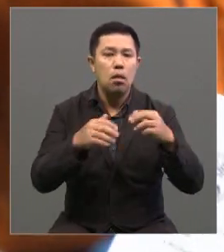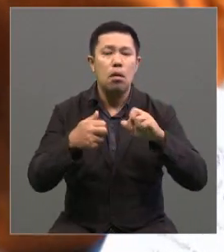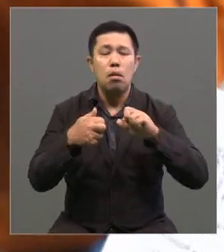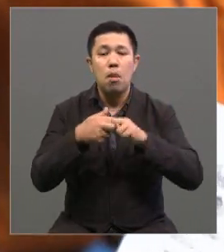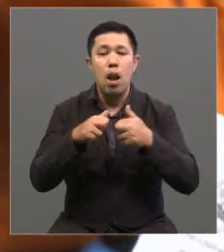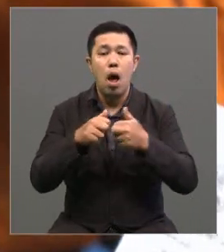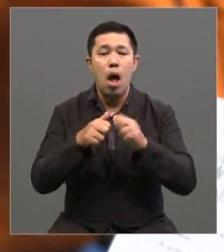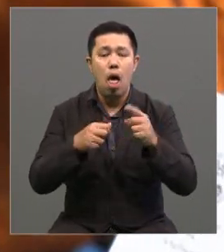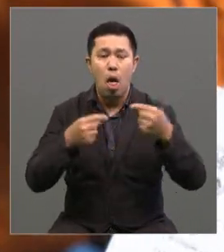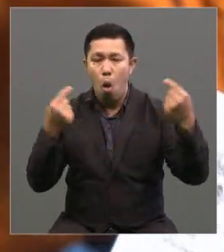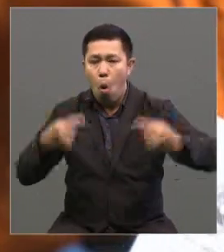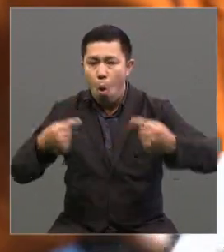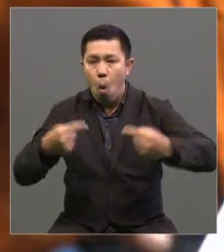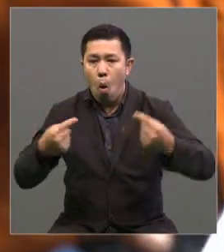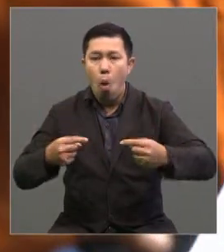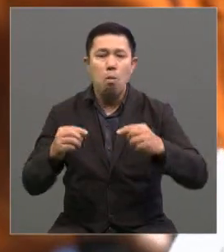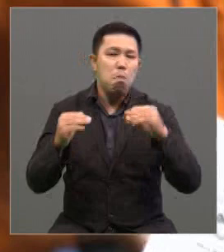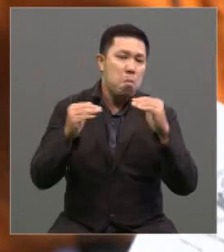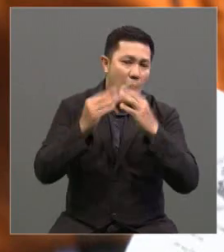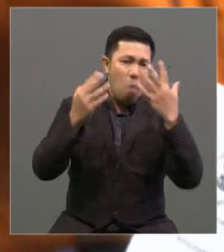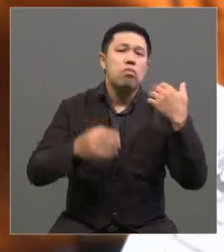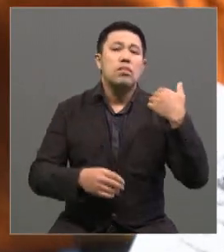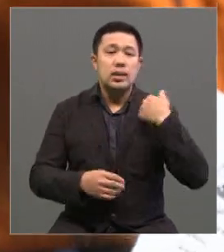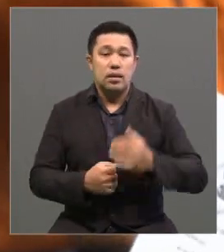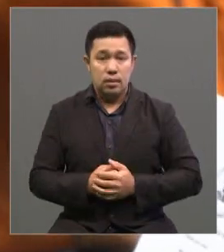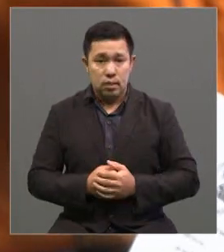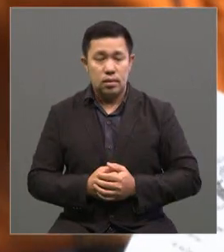าพความขัดแย้งที่ไม่เป็นธรรมขึ้น